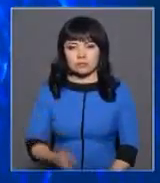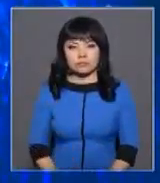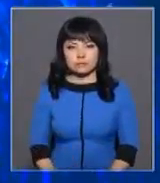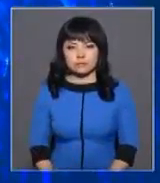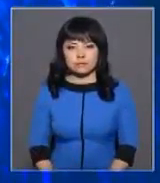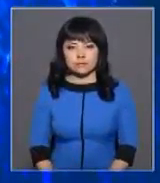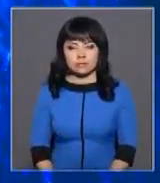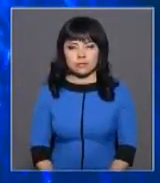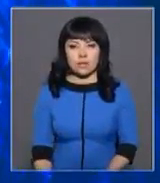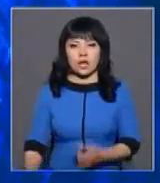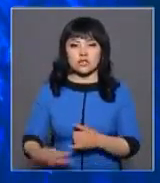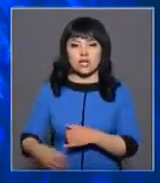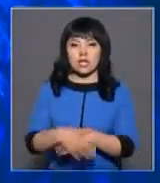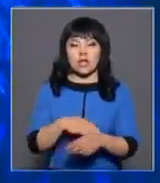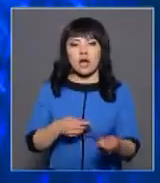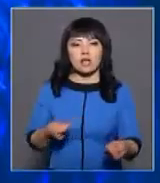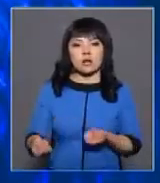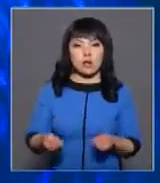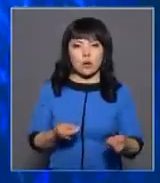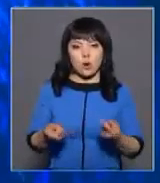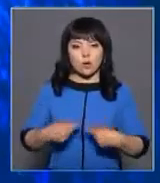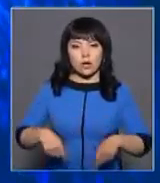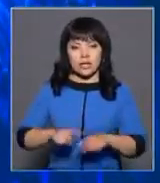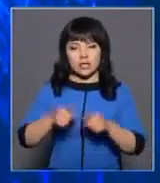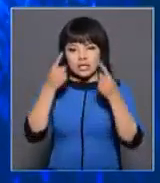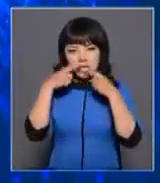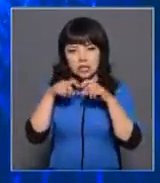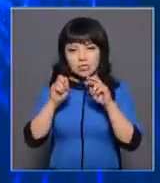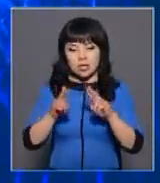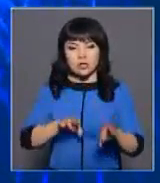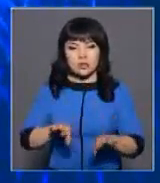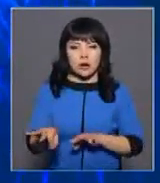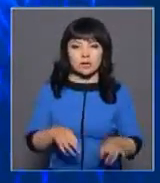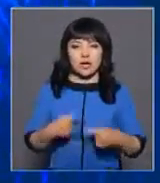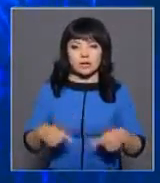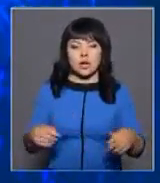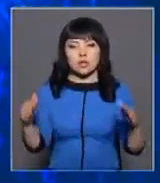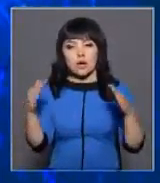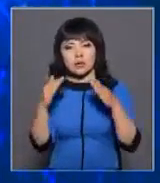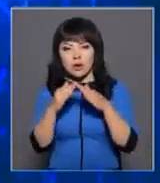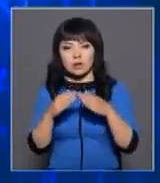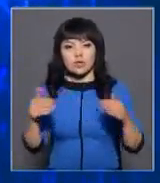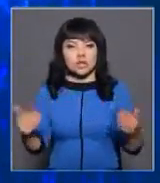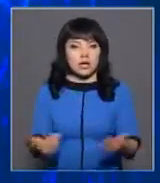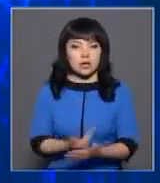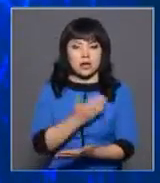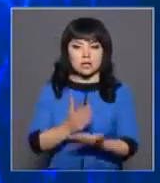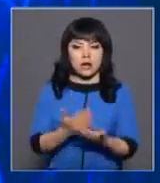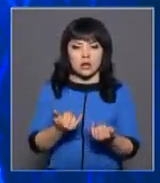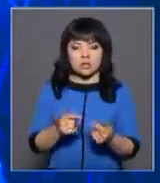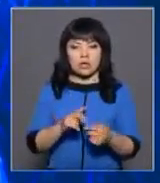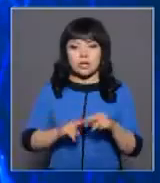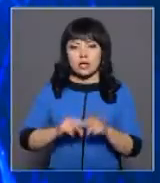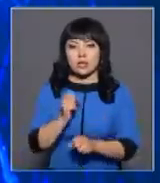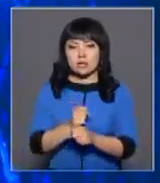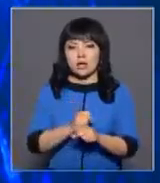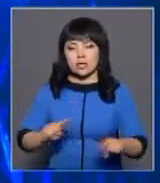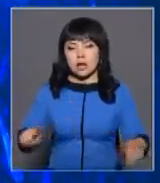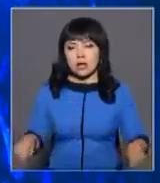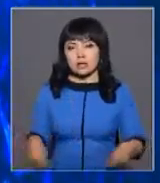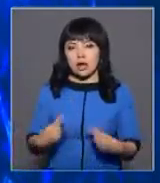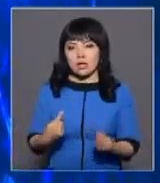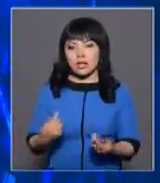Хабарымызды жалғастырамыз. Жергілікті атқарушы органдар инженерлік инфрақұрылымды жаңғыртуға халықаралық ұйымдардан қаржы тартпақ. Осыған қатысты